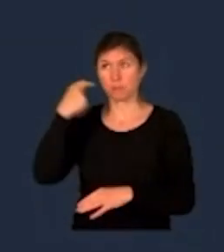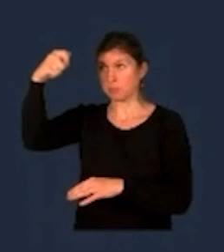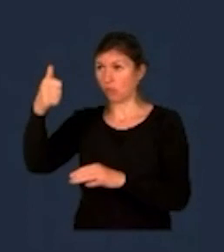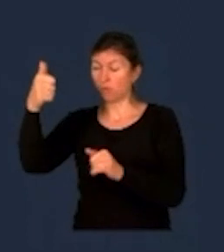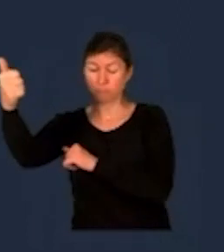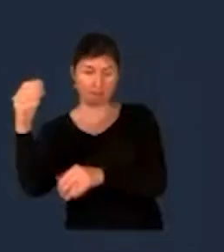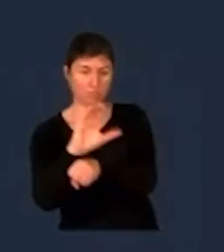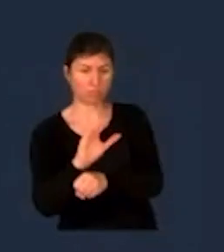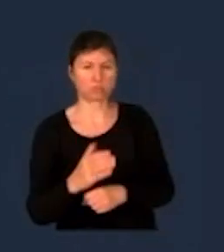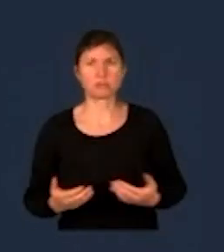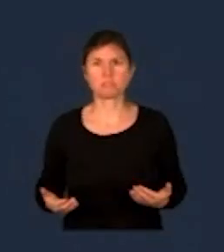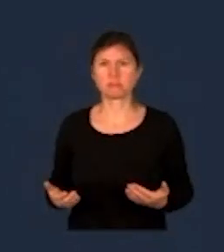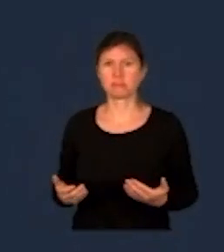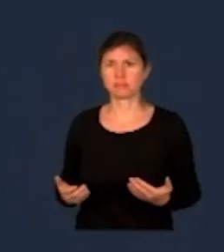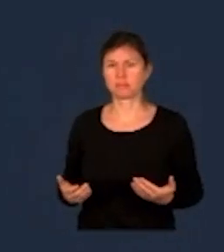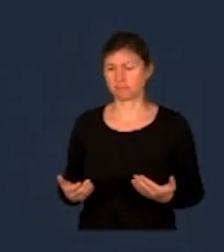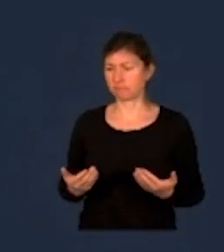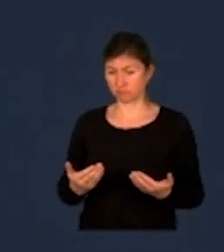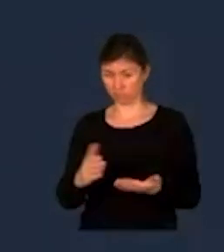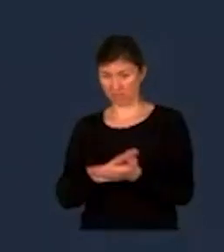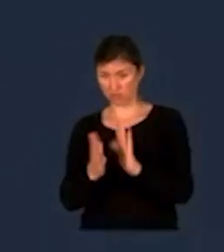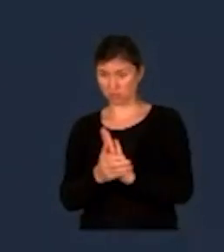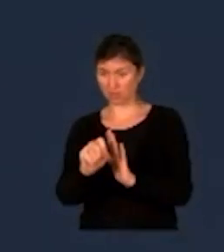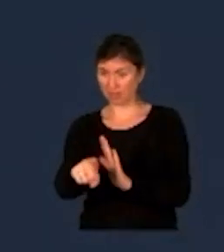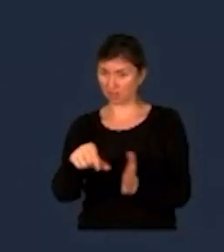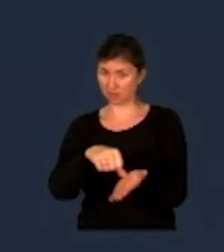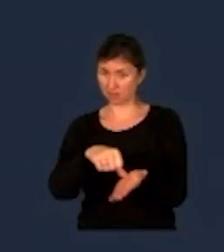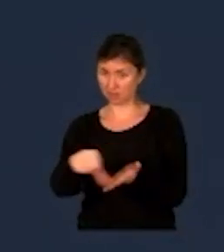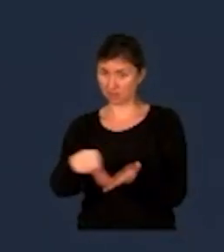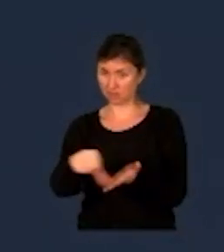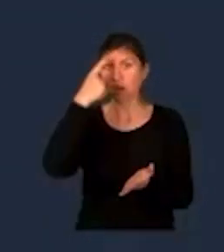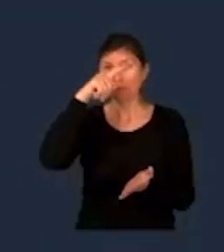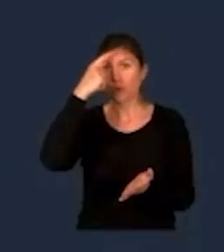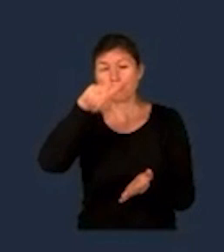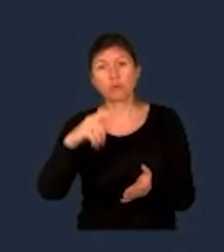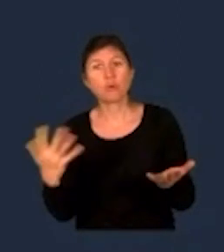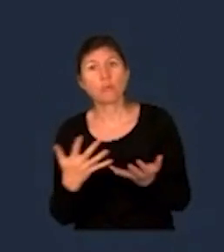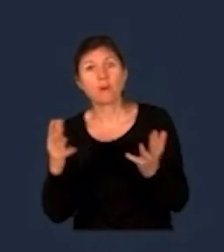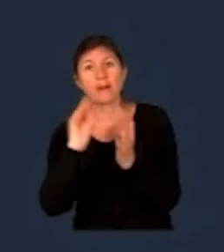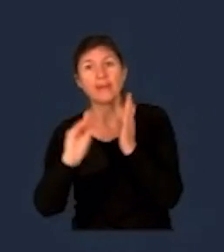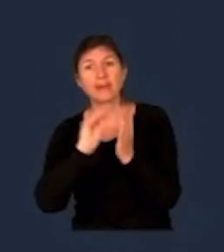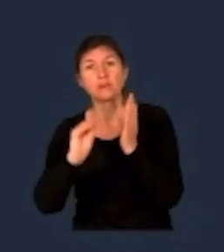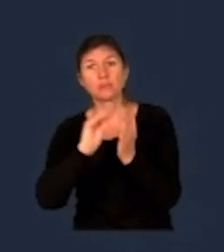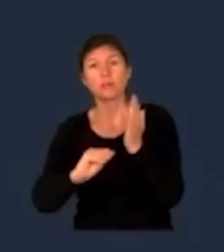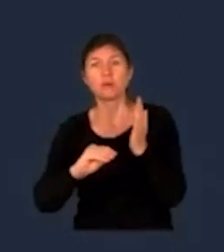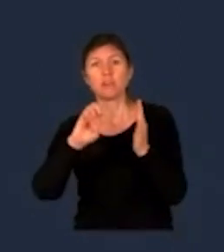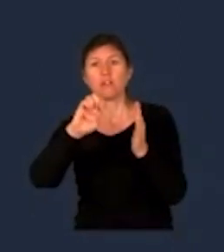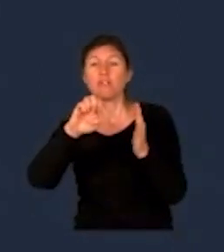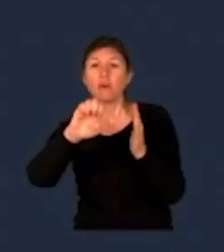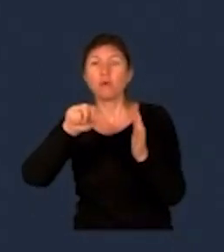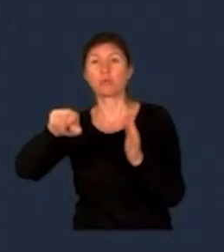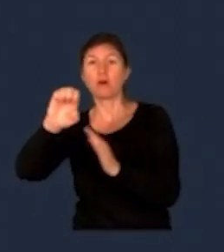nous allons donc à travers cette association financée l'utilisation de l'écriture dit inclusive et l'usage du pronom yell auprès des lycéens